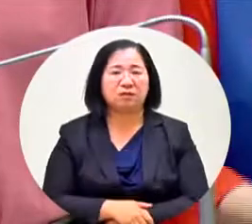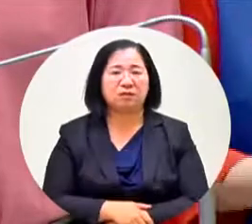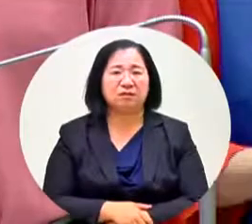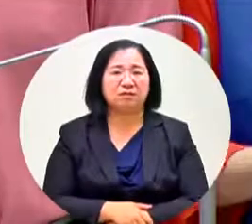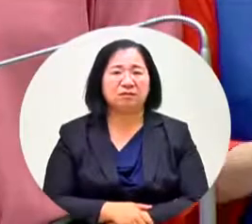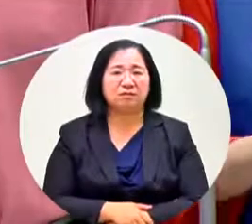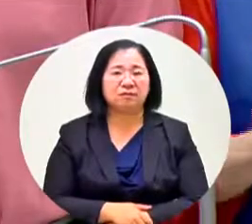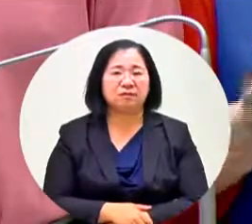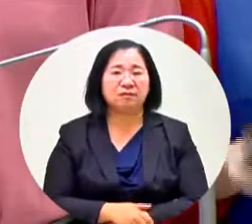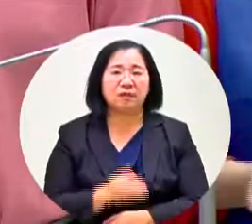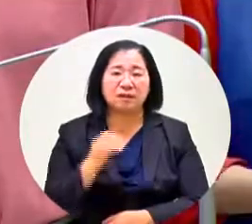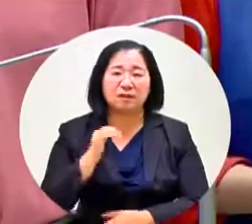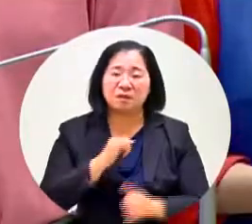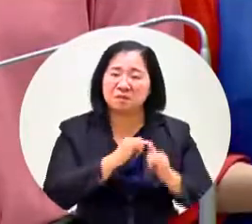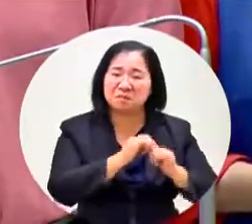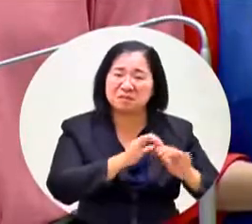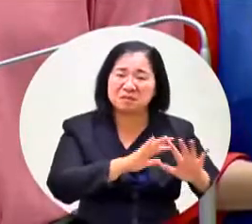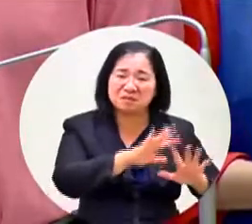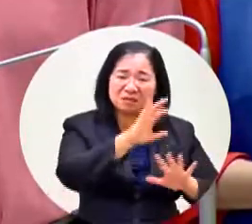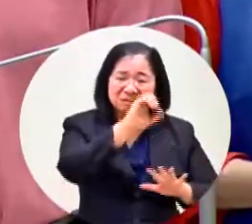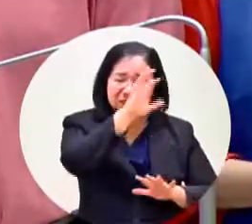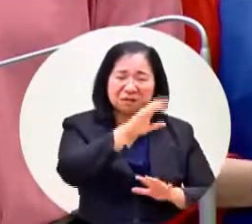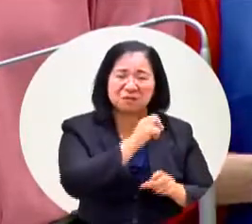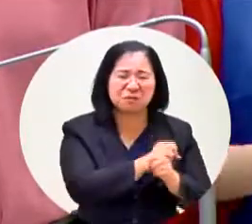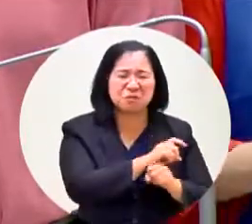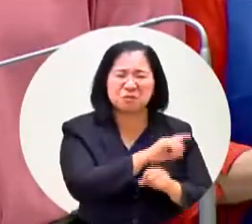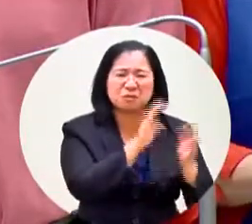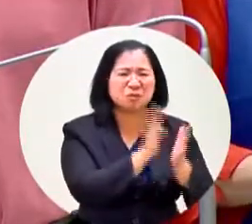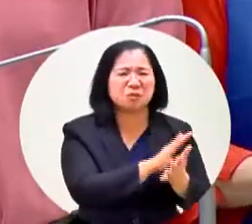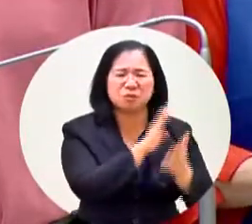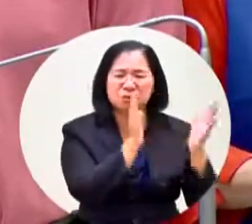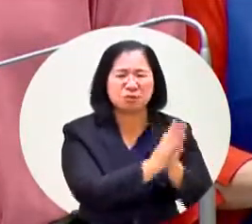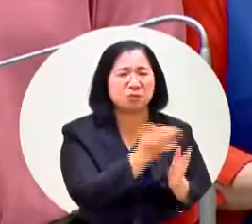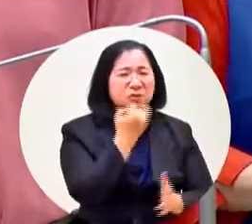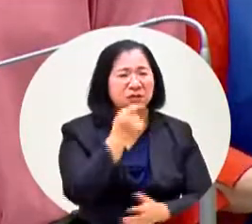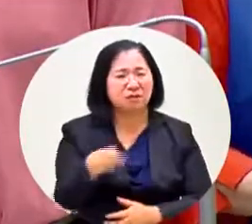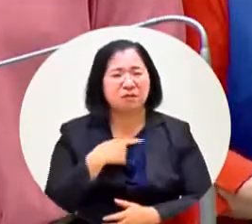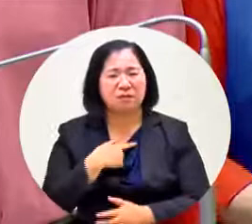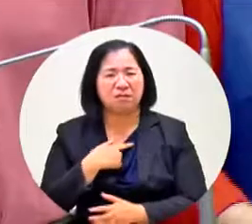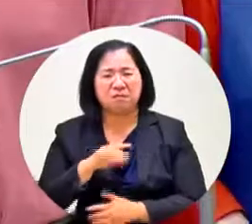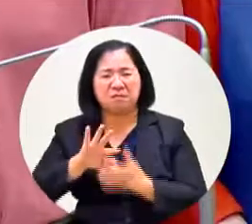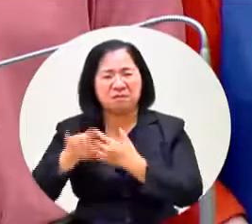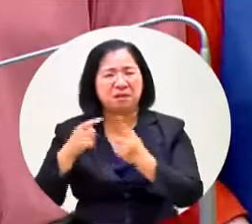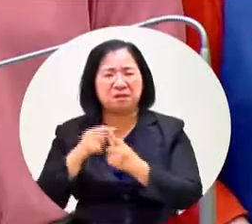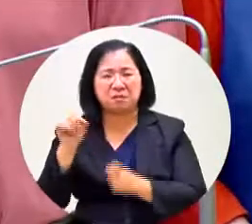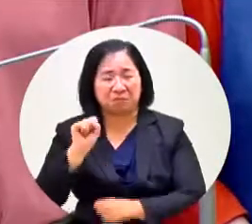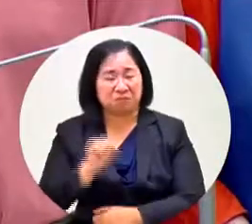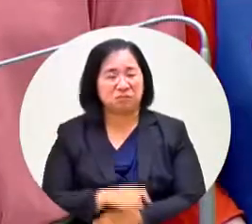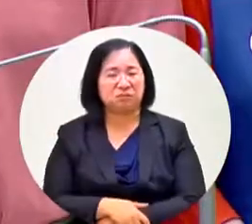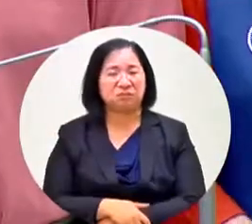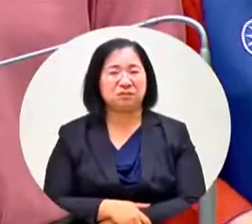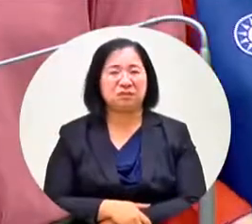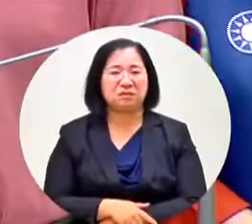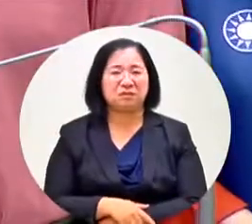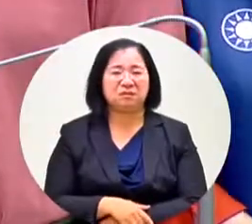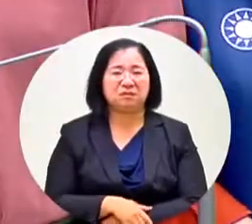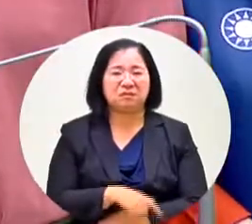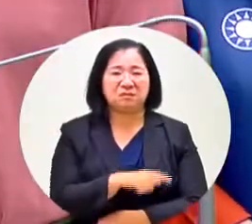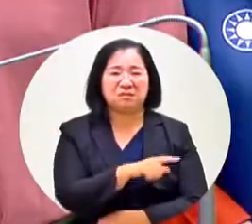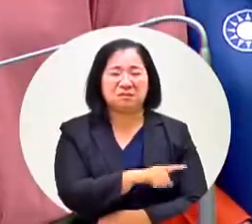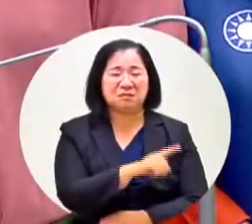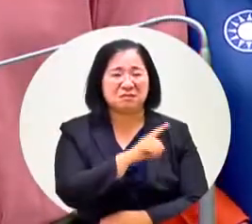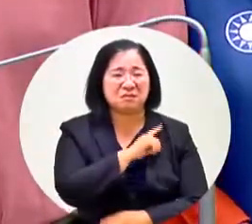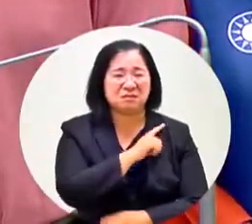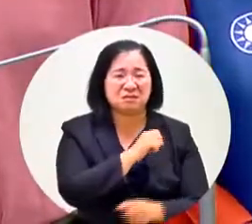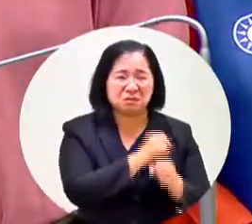做了歹，咱来检讨，来个质询，我讲这合理啊，不能两套标准嘛。民进党